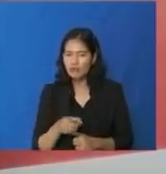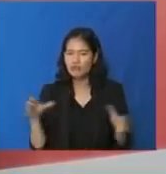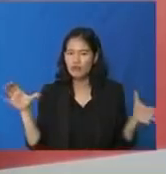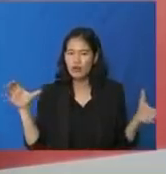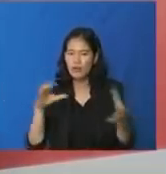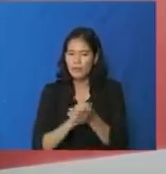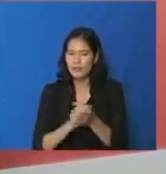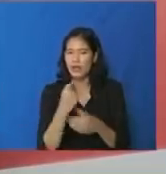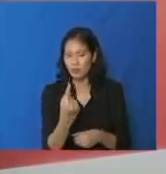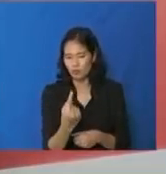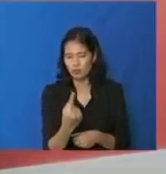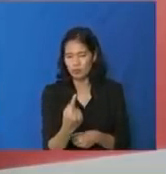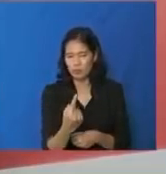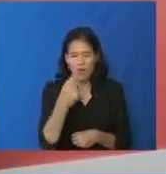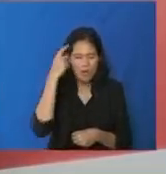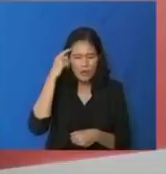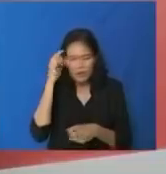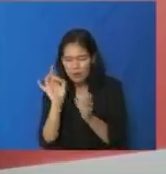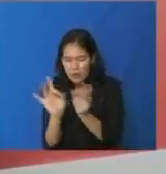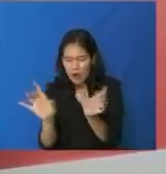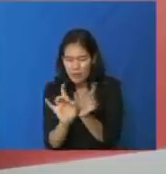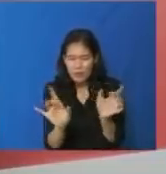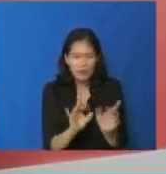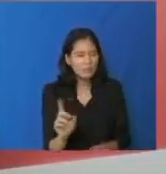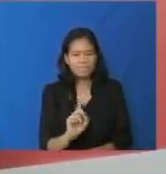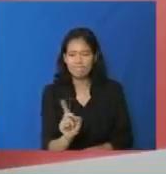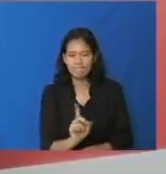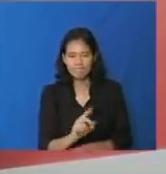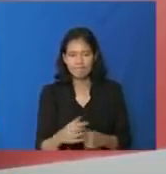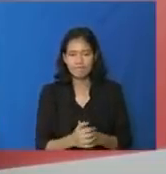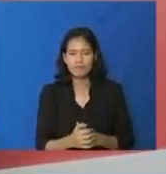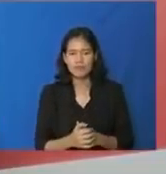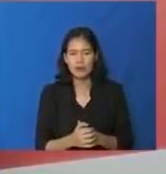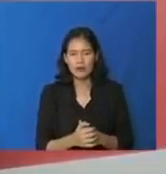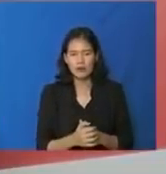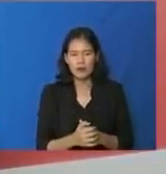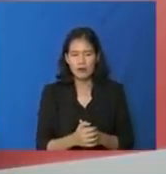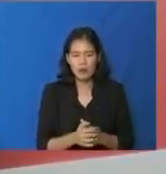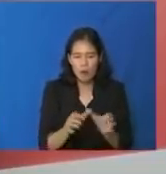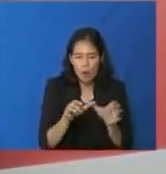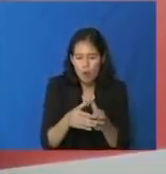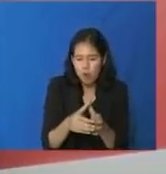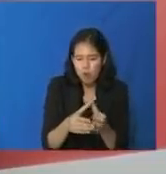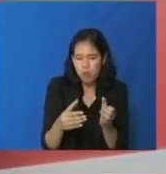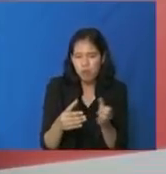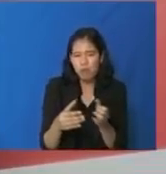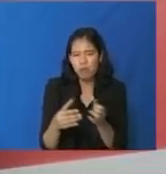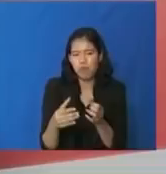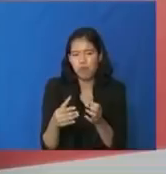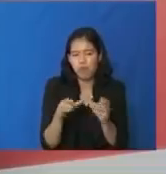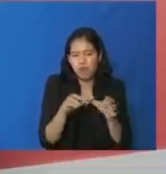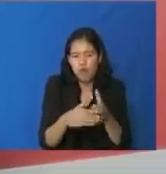ada yang berbeda tidak perlu lagi ada volume Volume tidak perlu ada perlu